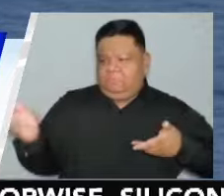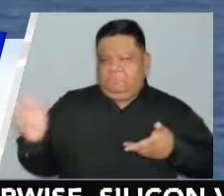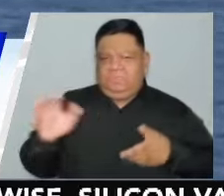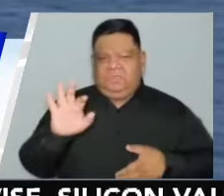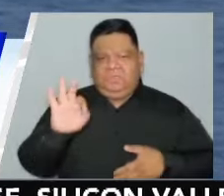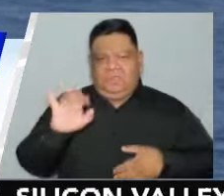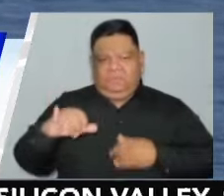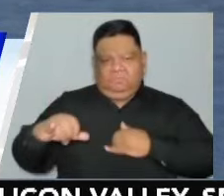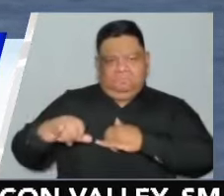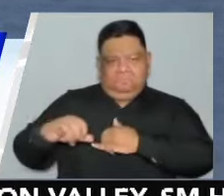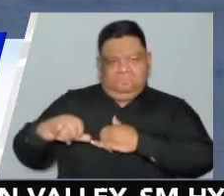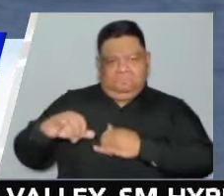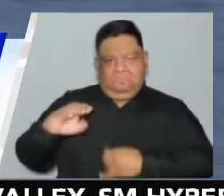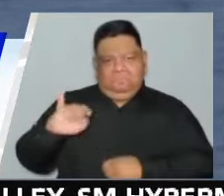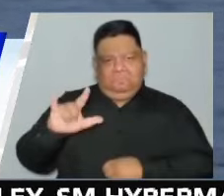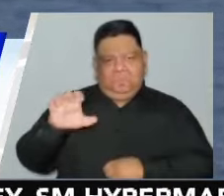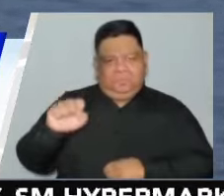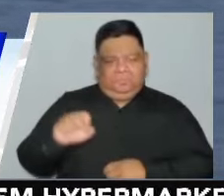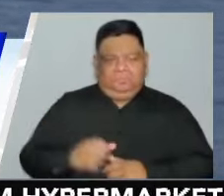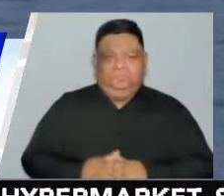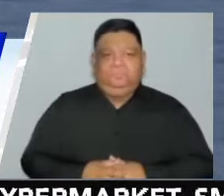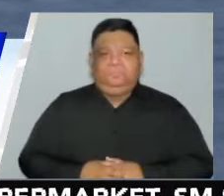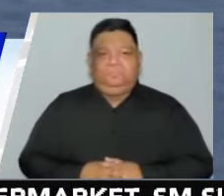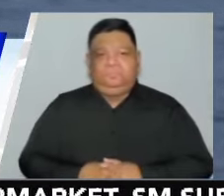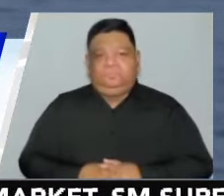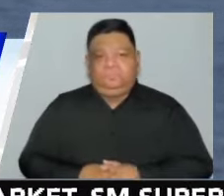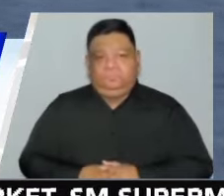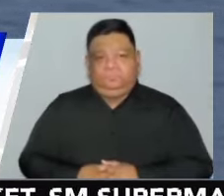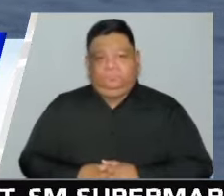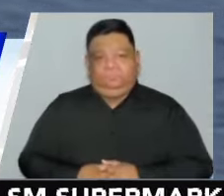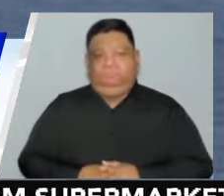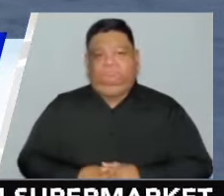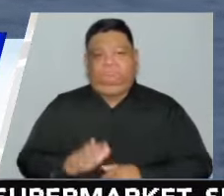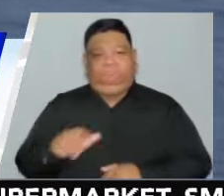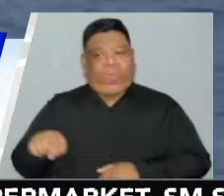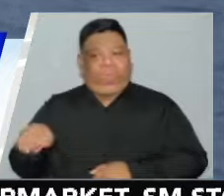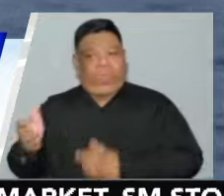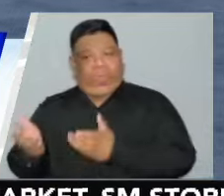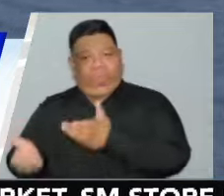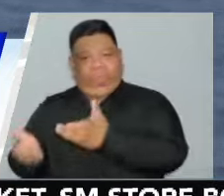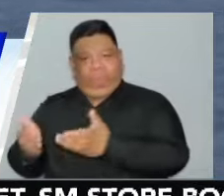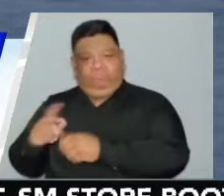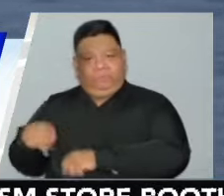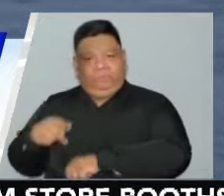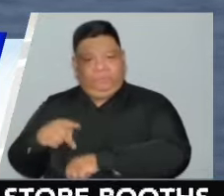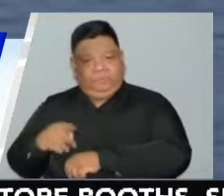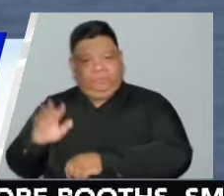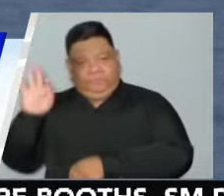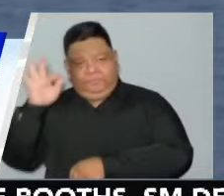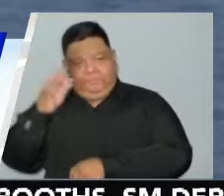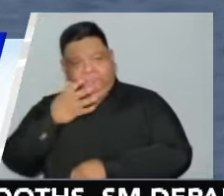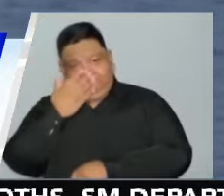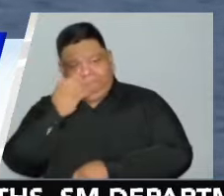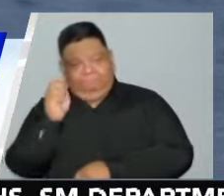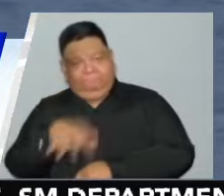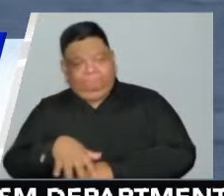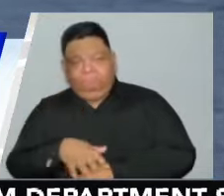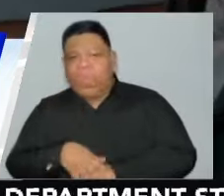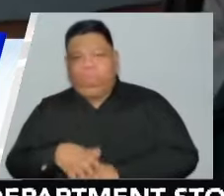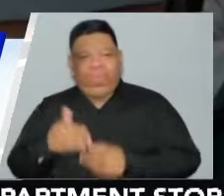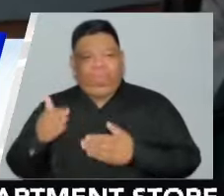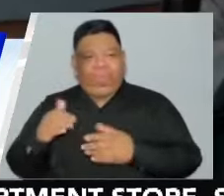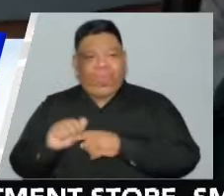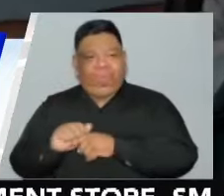naming Navy vessel. Hindi ito alintana ng mga barko ng Pilipinas at France na tuloy lang sa pagsasanay. Namonitor naman natin